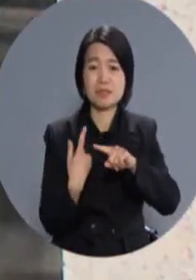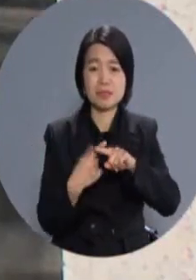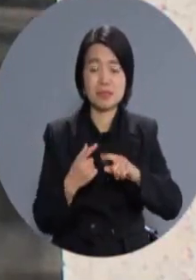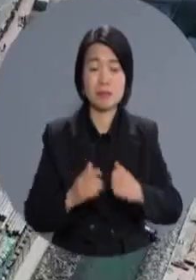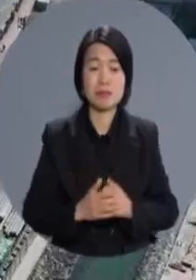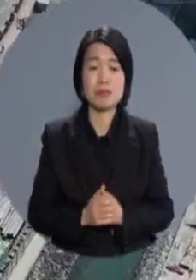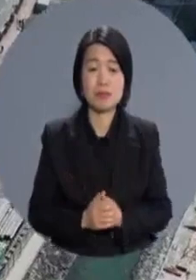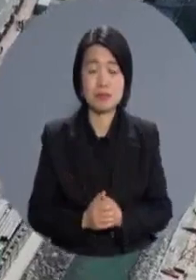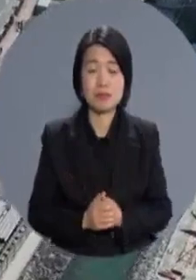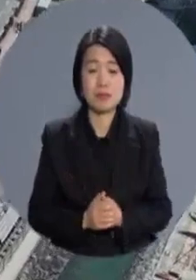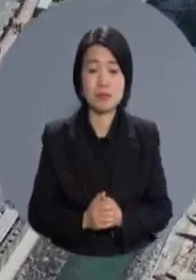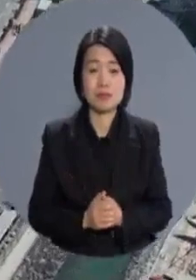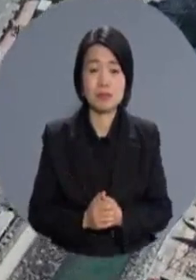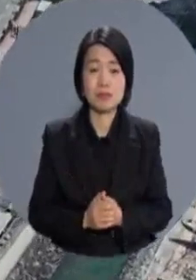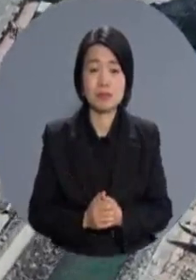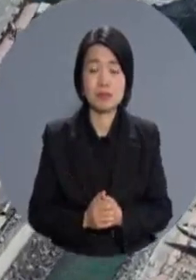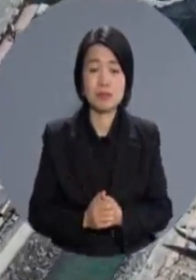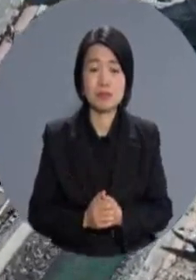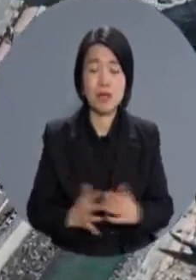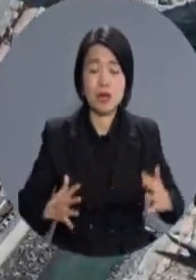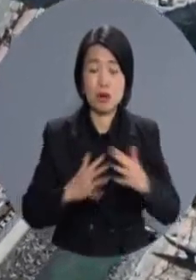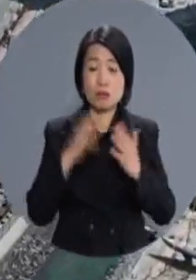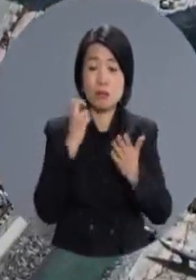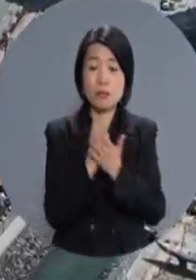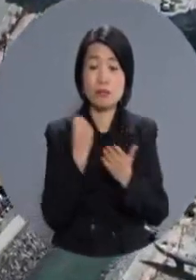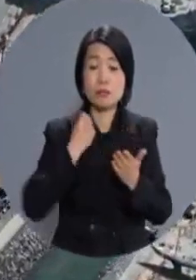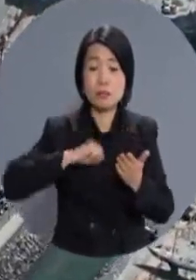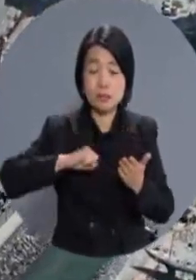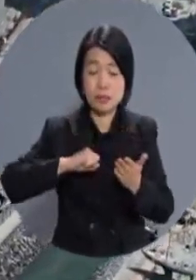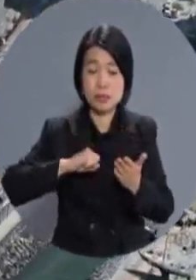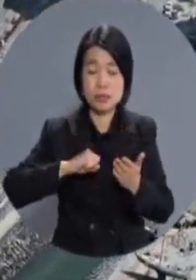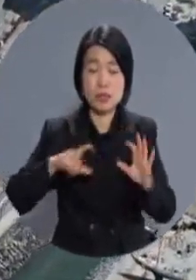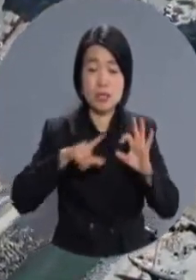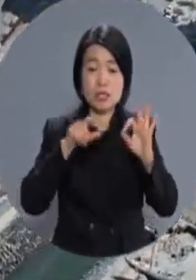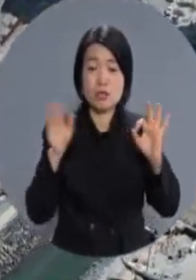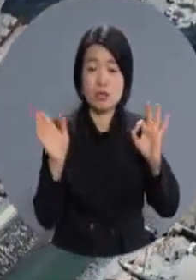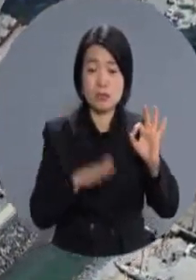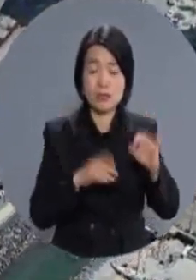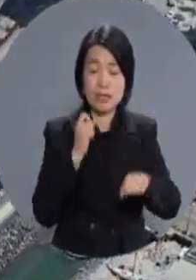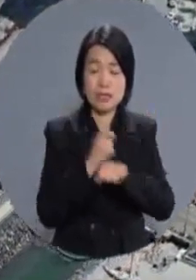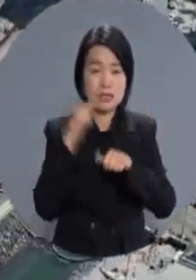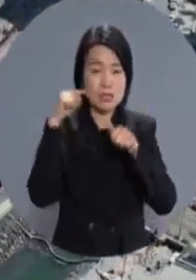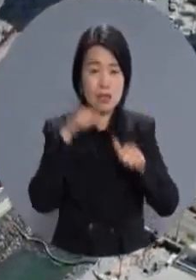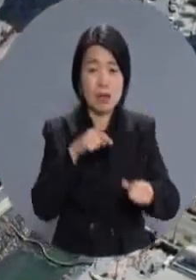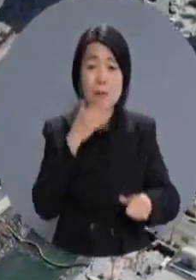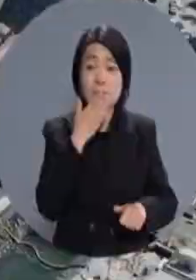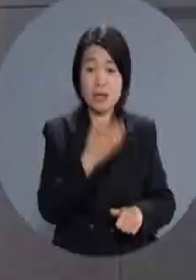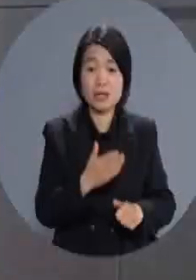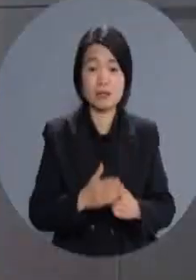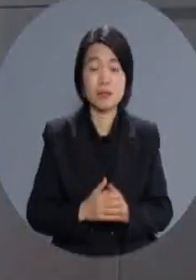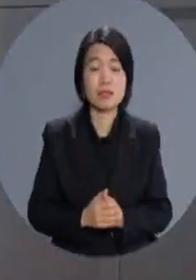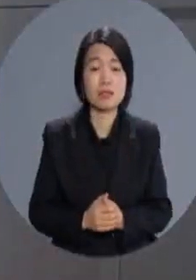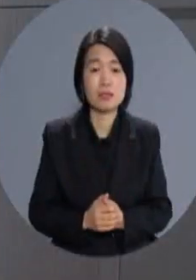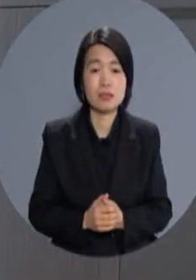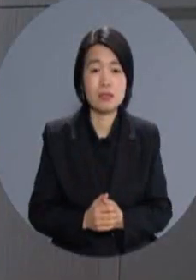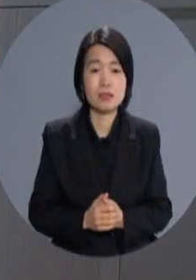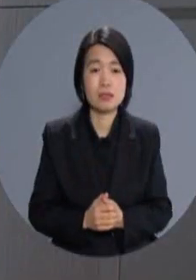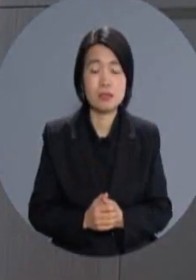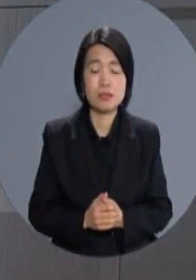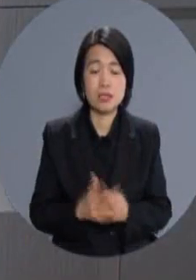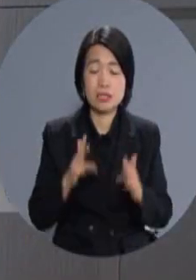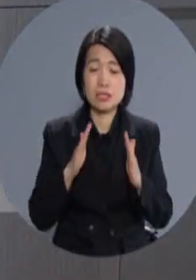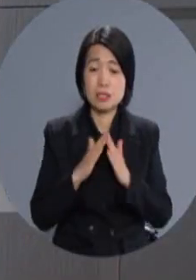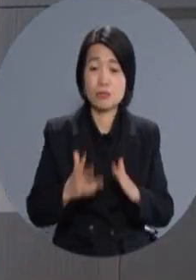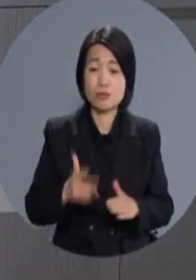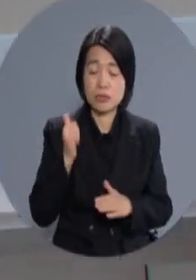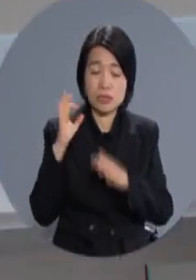있습니다. 엄연한 건축법 위반으로 오는 10월부터는 행정처분의 대상이 됩니다. 소유주가